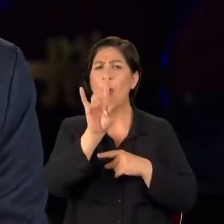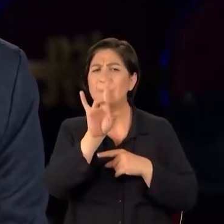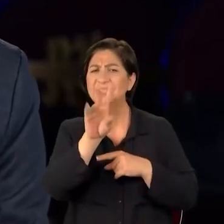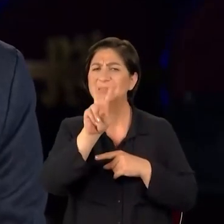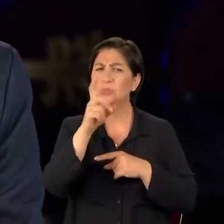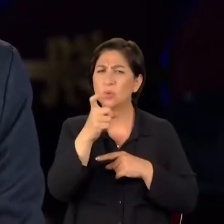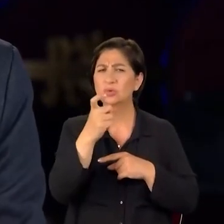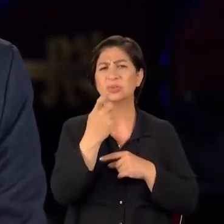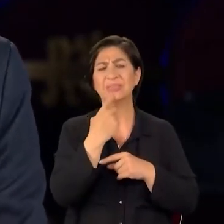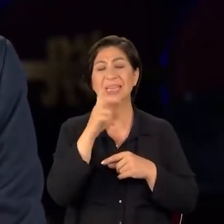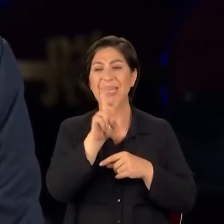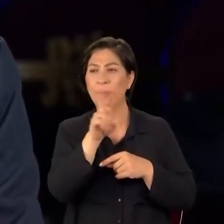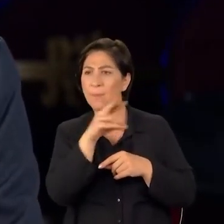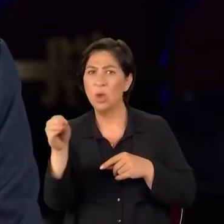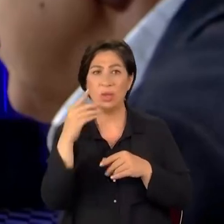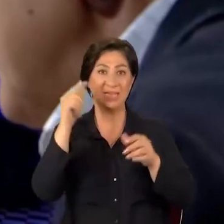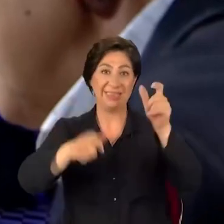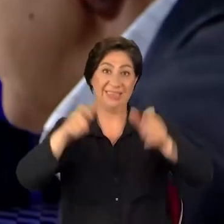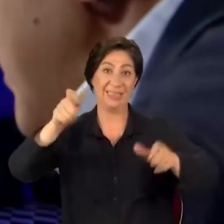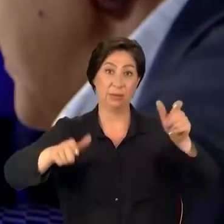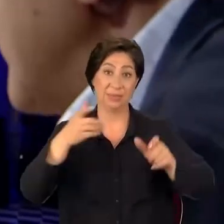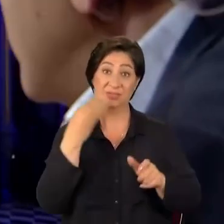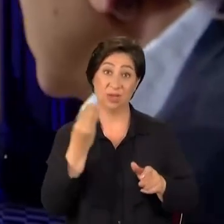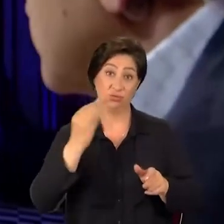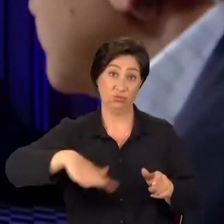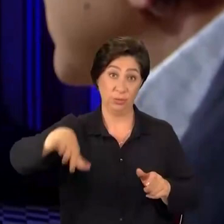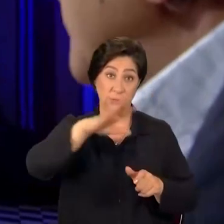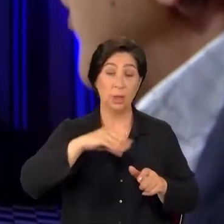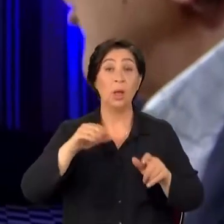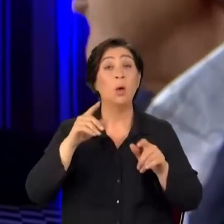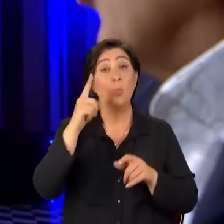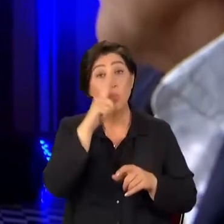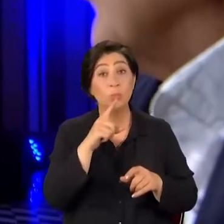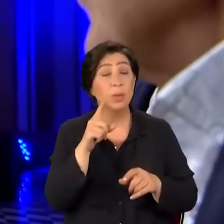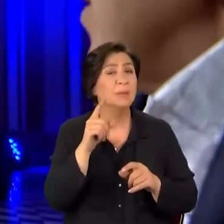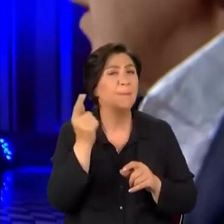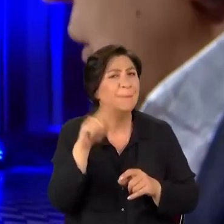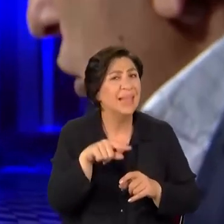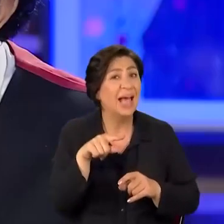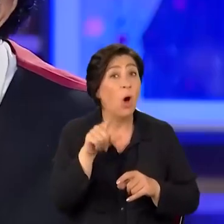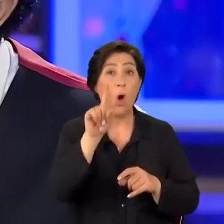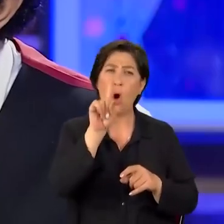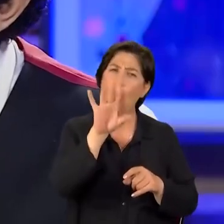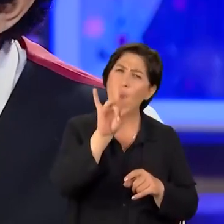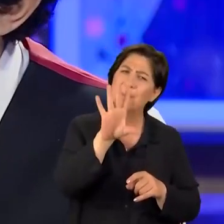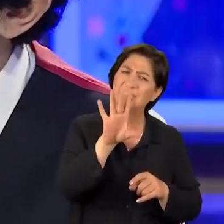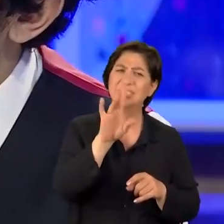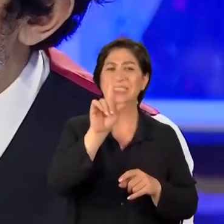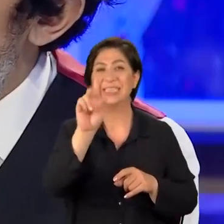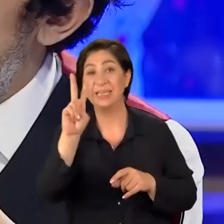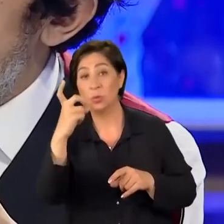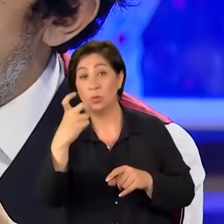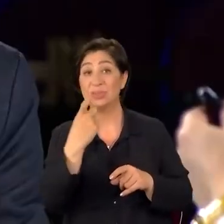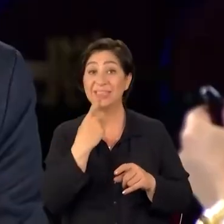arası 19 milyon, 20 milyona yakın insan bir kere. Dolayısıyla böyle bir daha söyler misiniz? 15-29 yaş